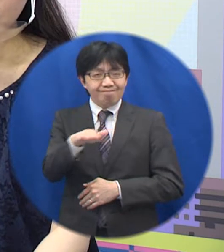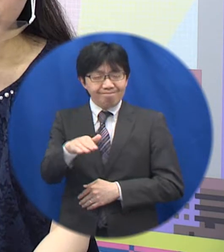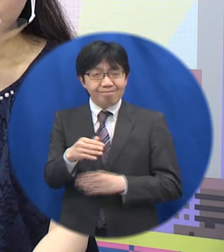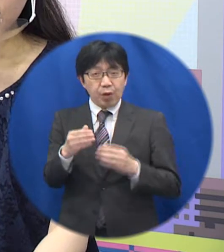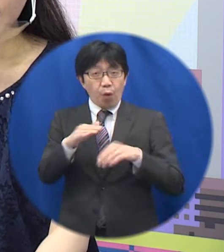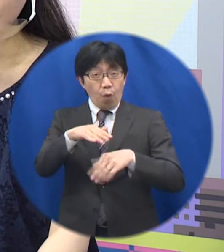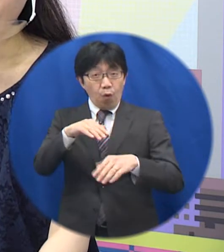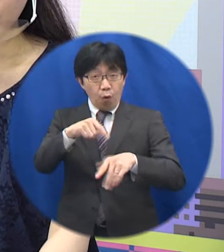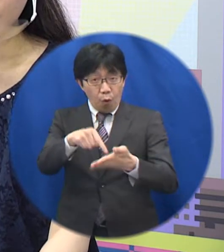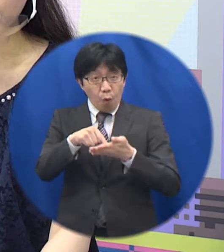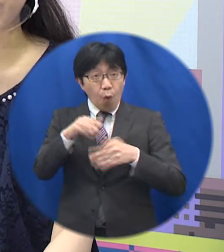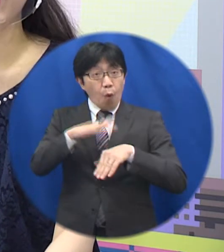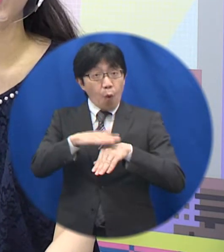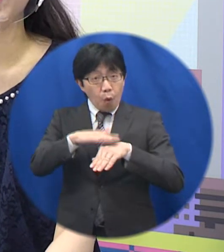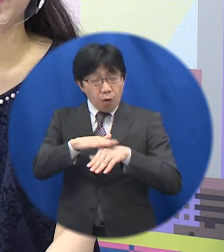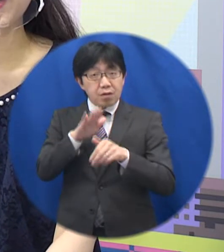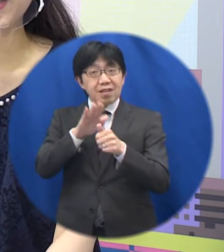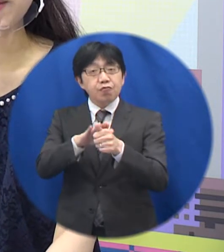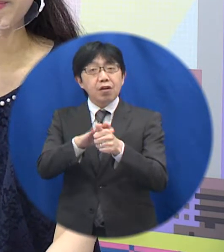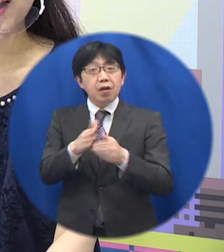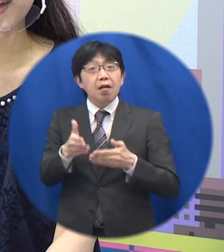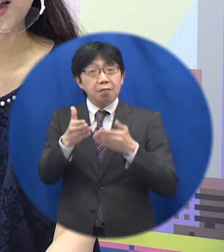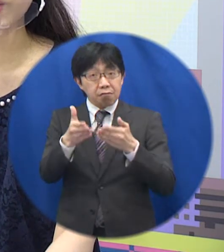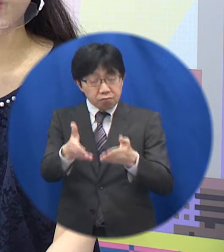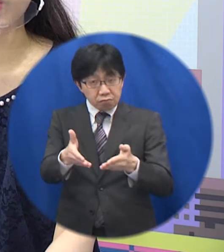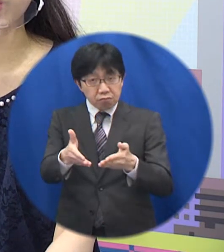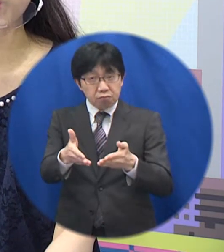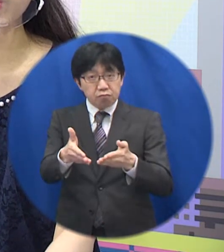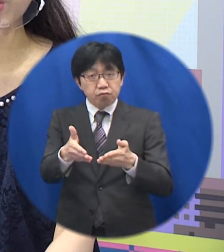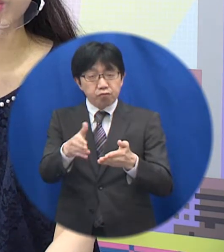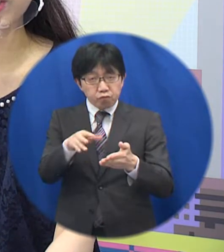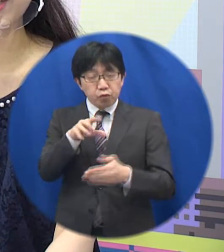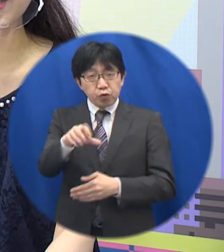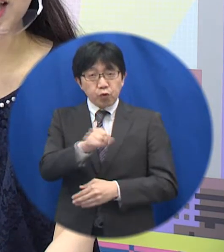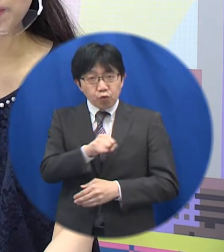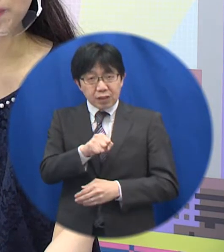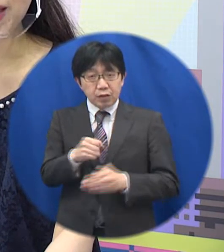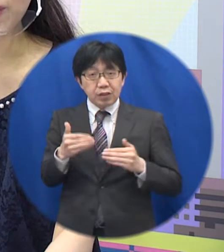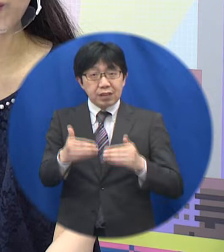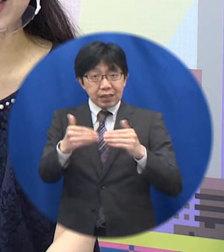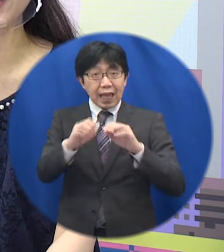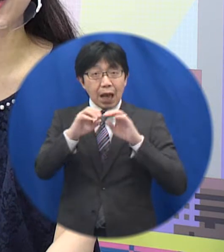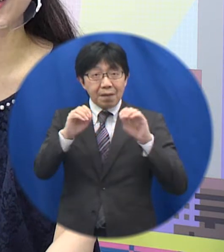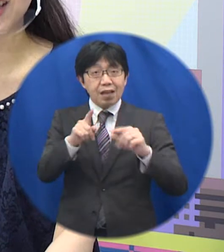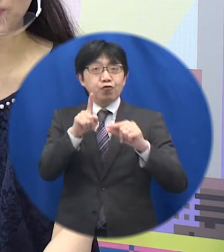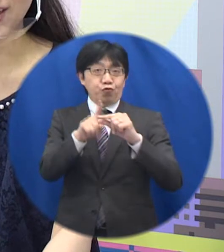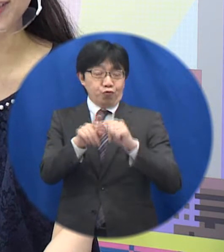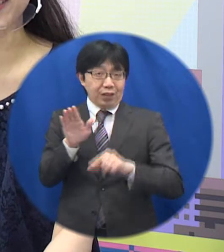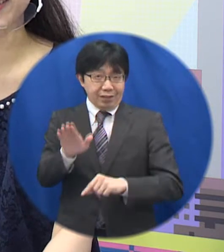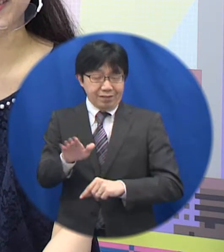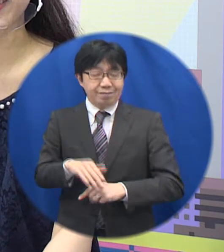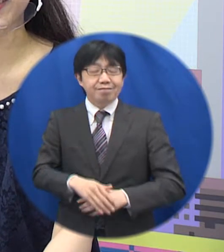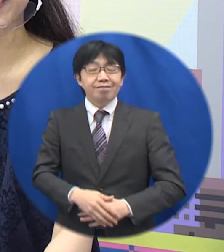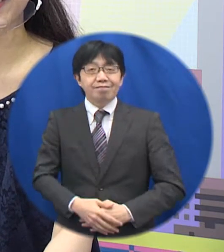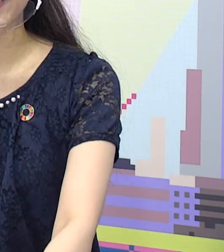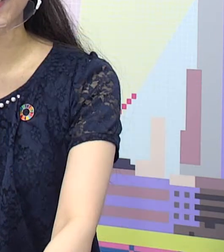申請のお手伝いを行うマイナンバーカード取得促進キャンペーンを開催しています